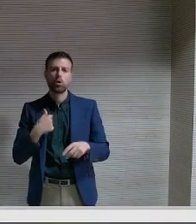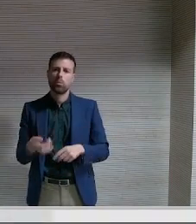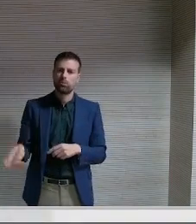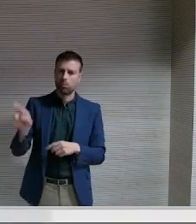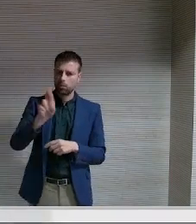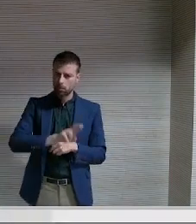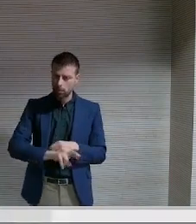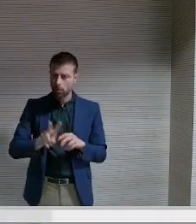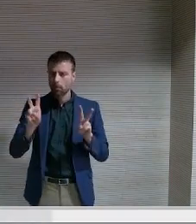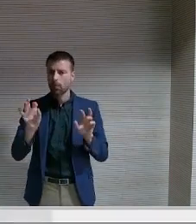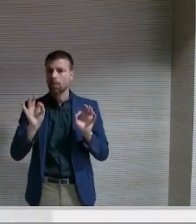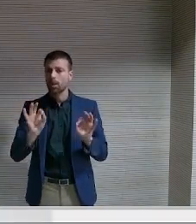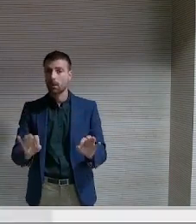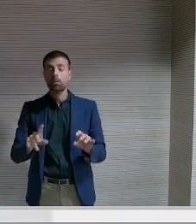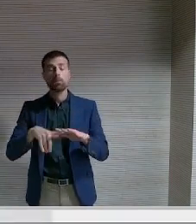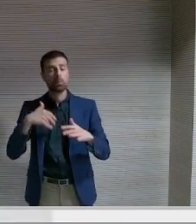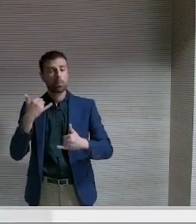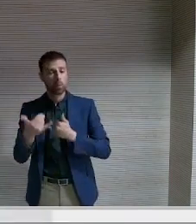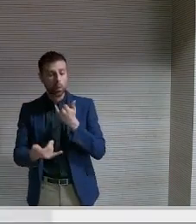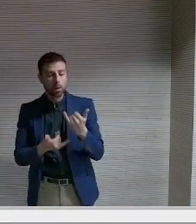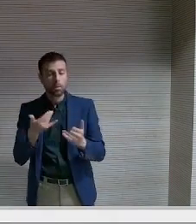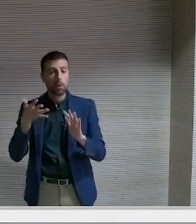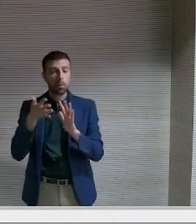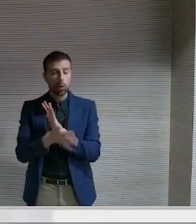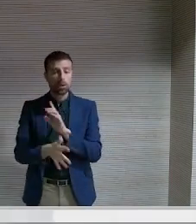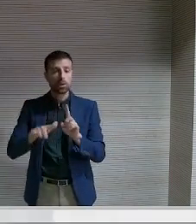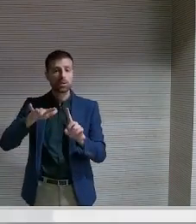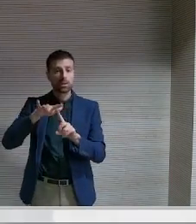és una amenaça fruit d'una situació